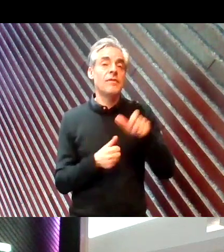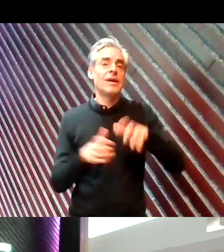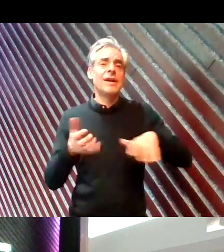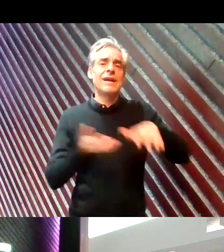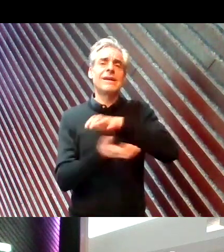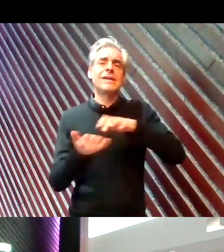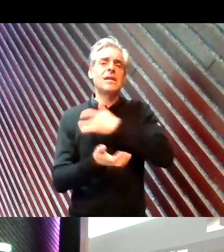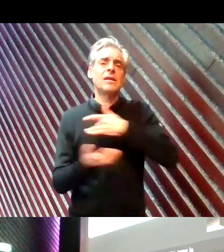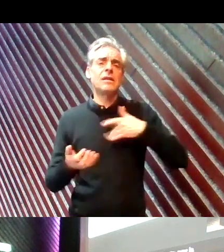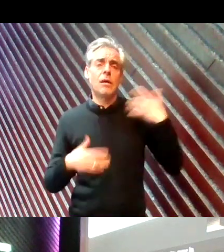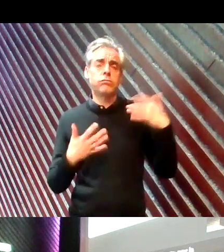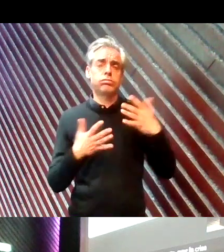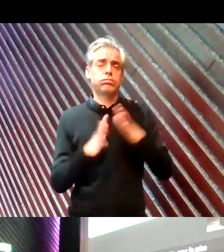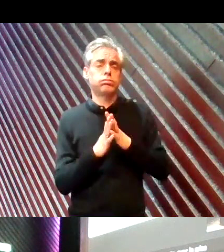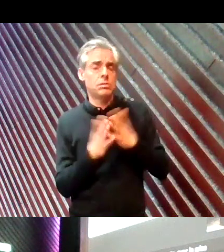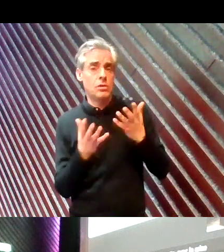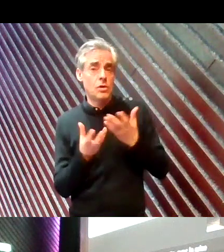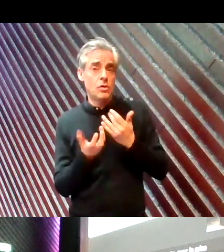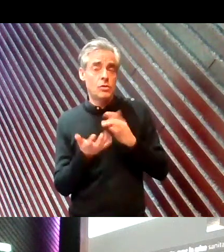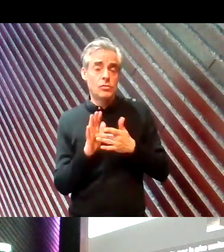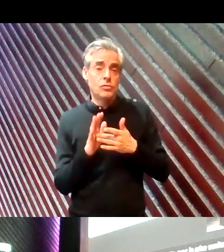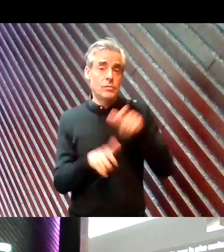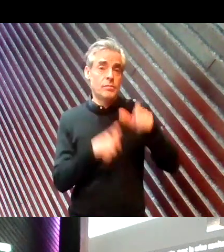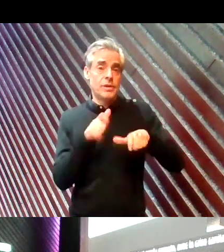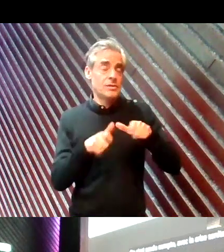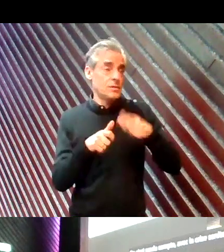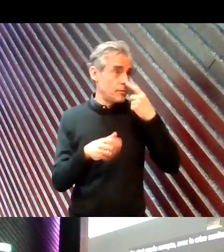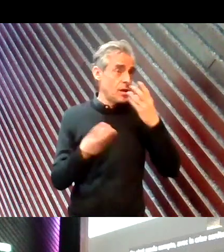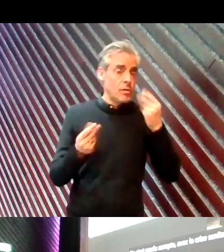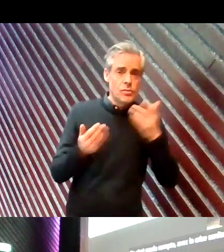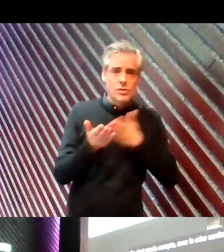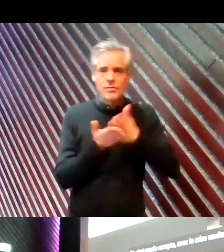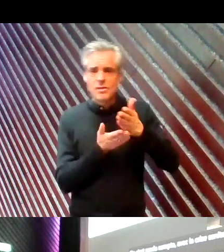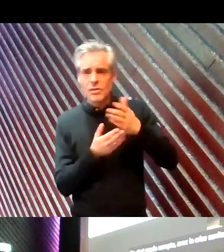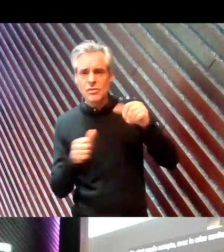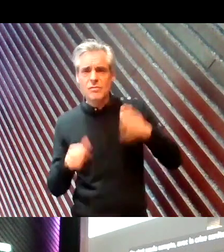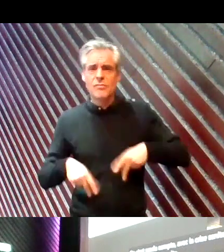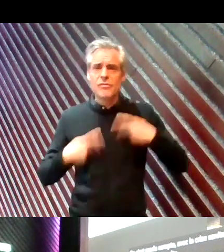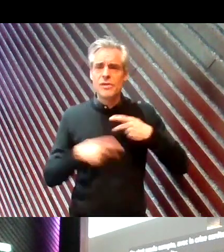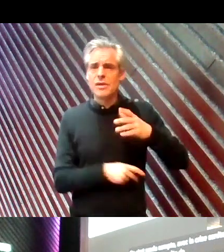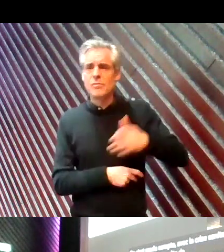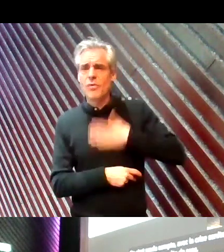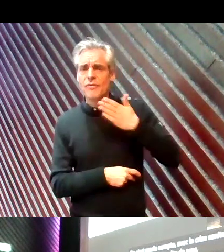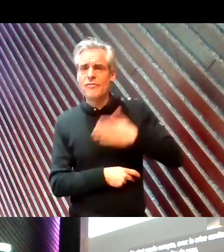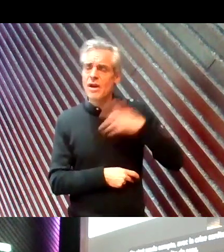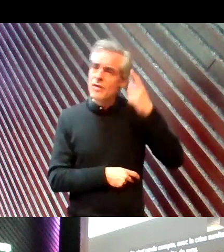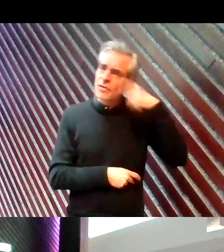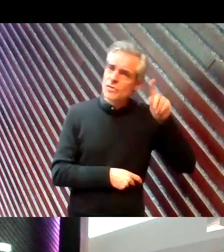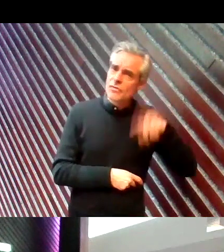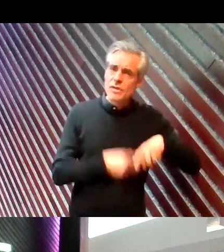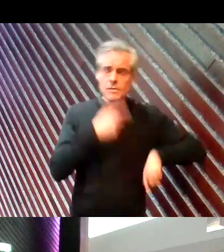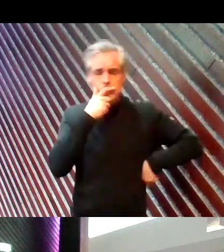crise sanitaire que tout le monde était en recherche de quelques deux sens. C'est vrai que beaucoup de personnes